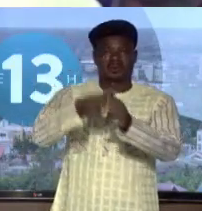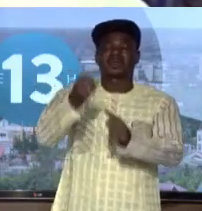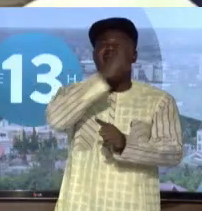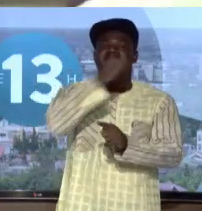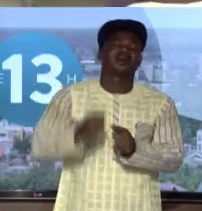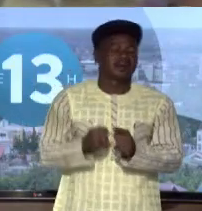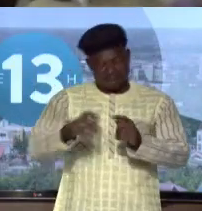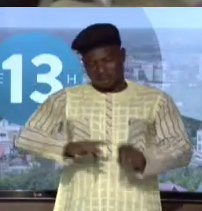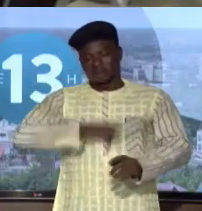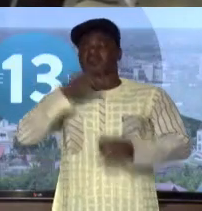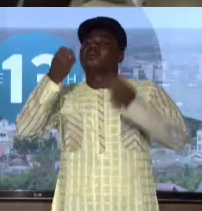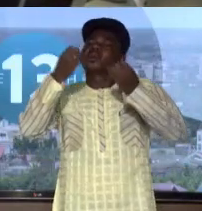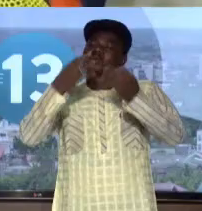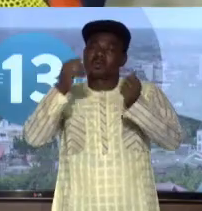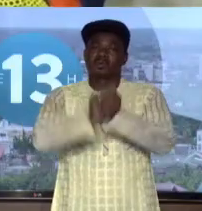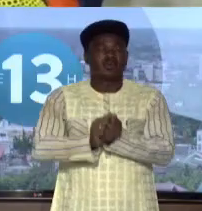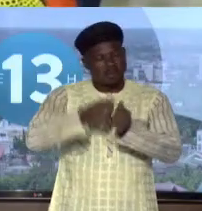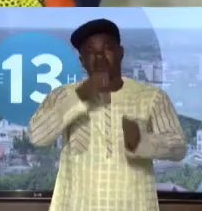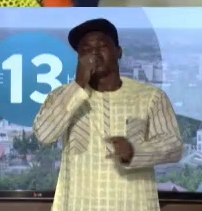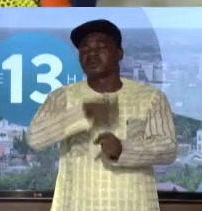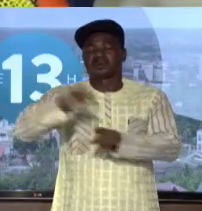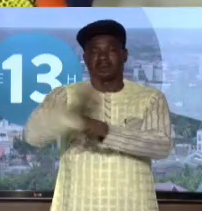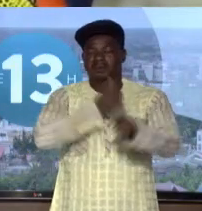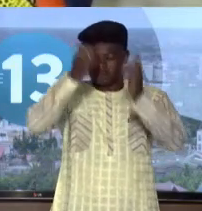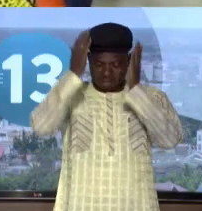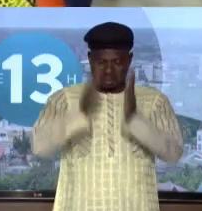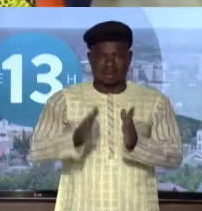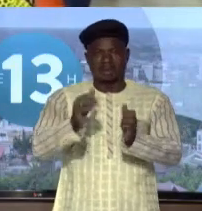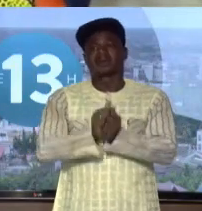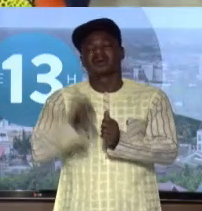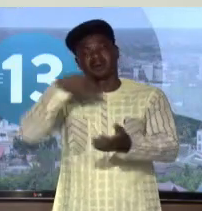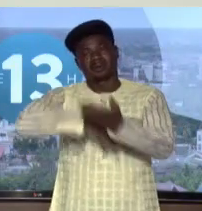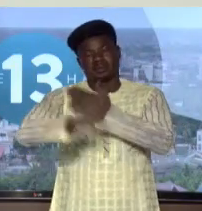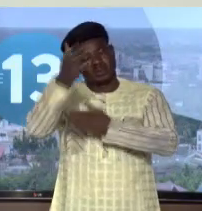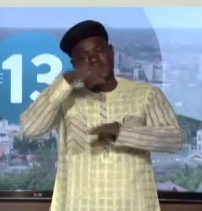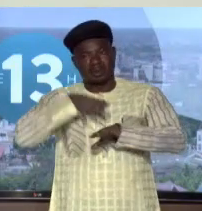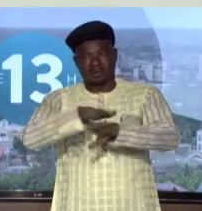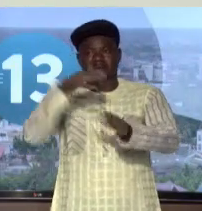maximum d'acteurs du dit domaine en vue de leur implication effective dans le processus de